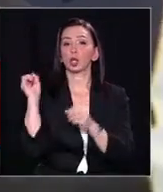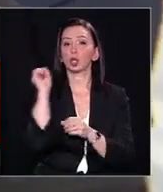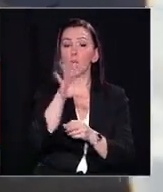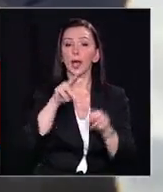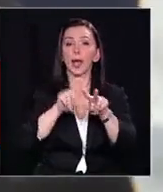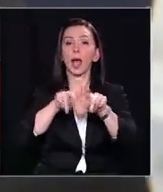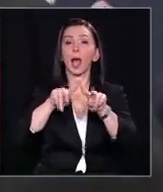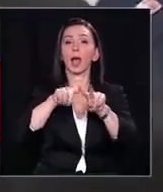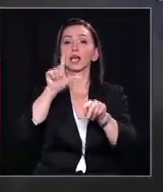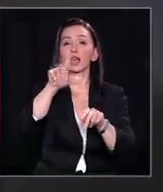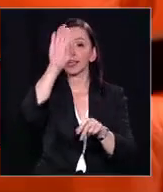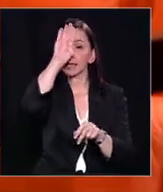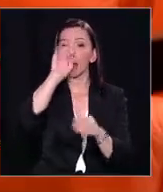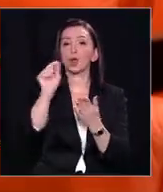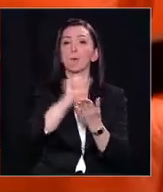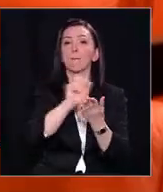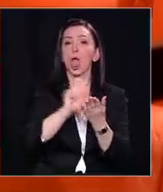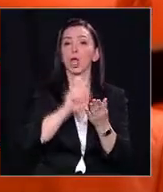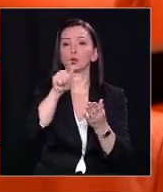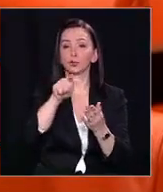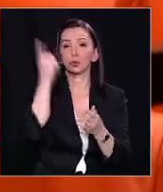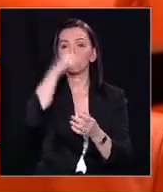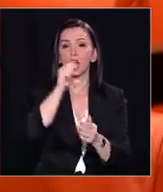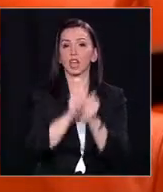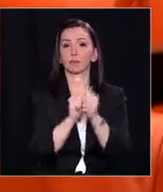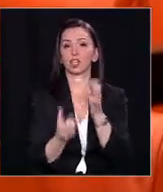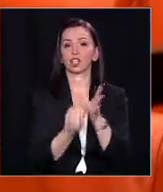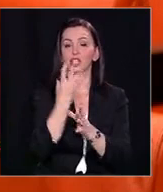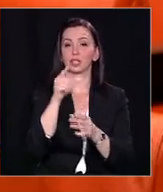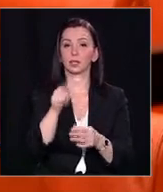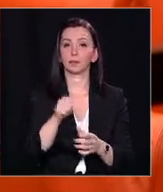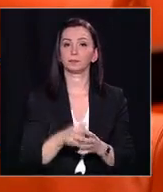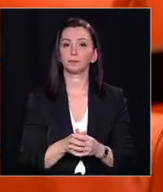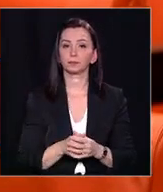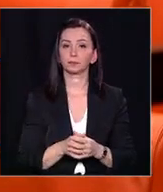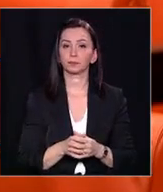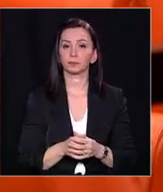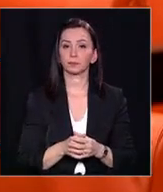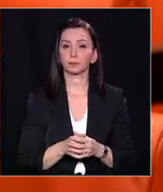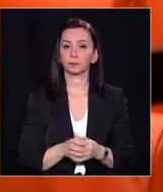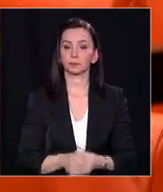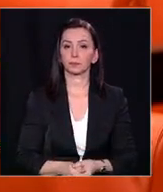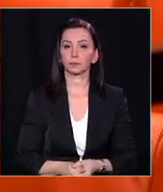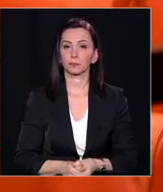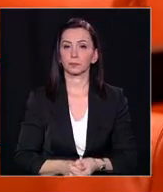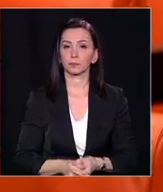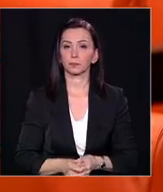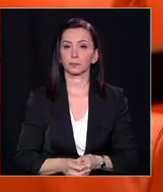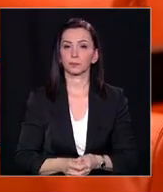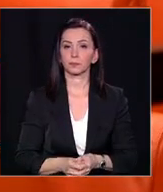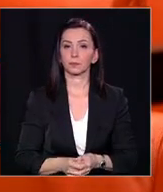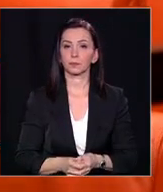Kanal İstanbul mektubu ateşledi. 15 Temmuz darbe ve işgal girişimin hemen akabinde manda ve himayeyi kabul